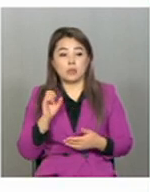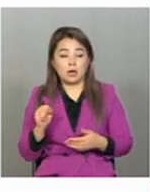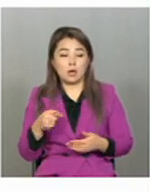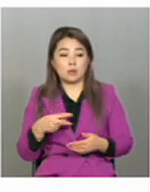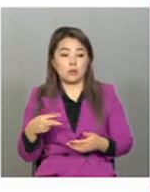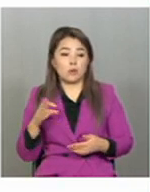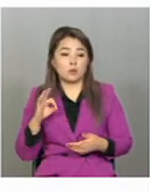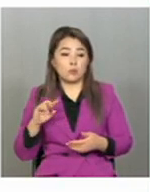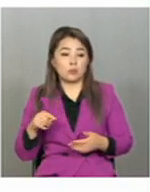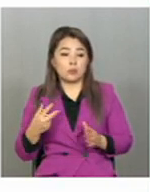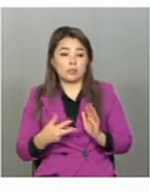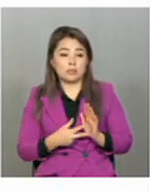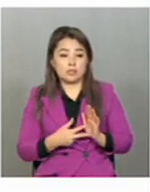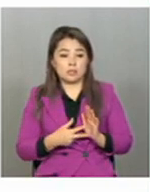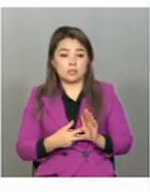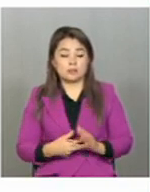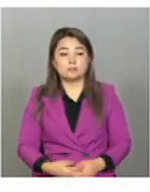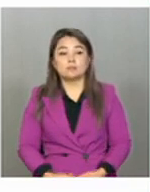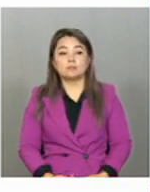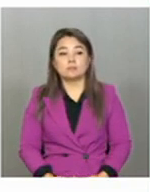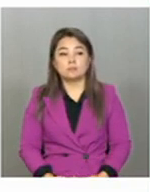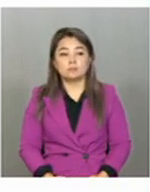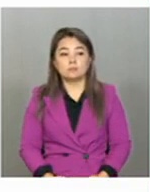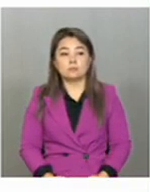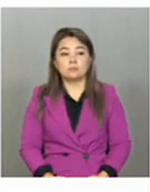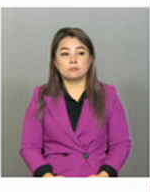тең 0,18-ге.